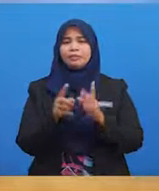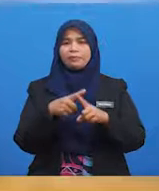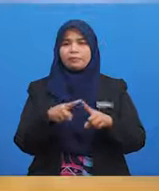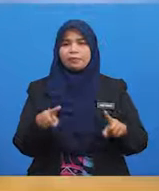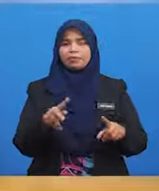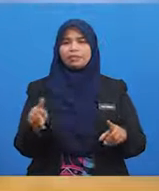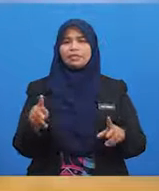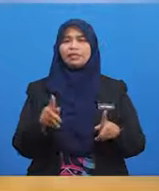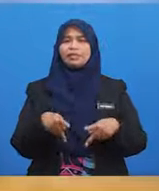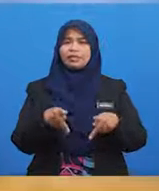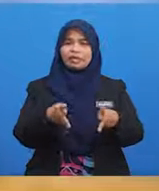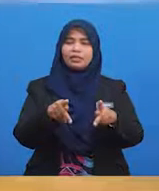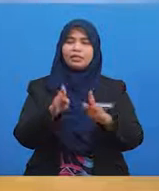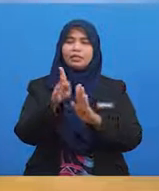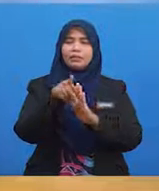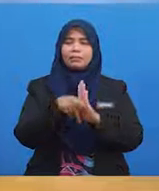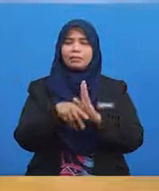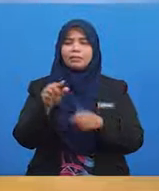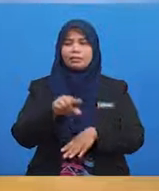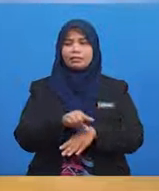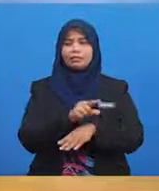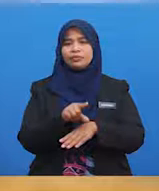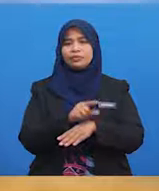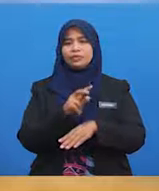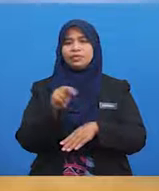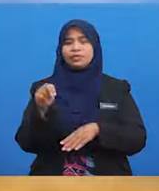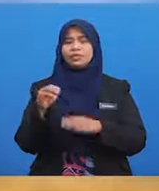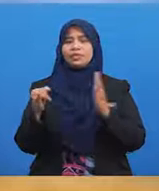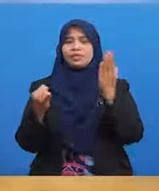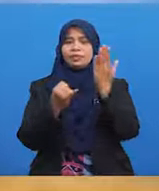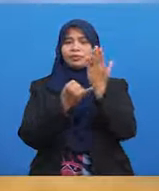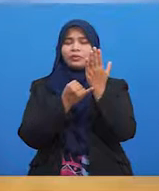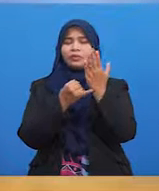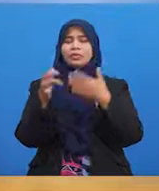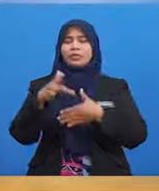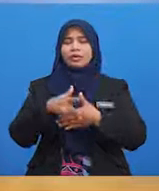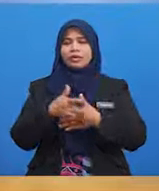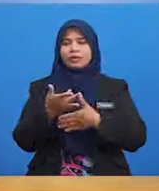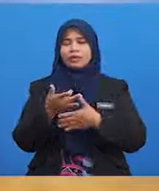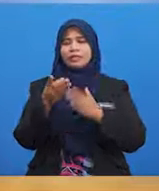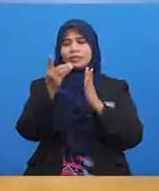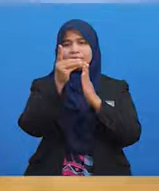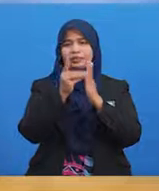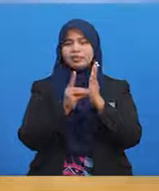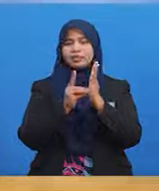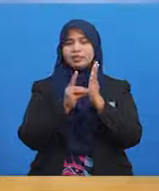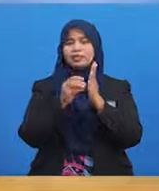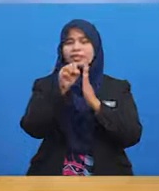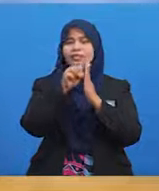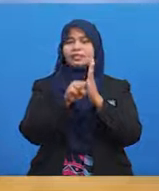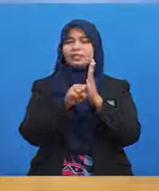membezakan kaedah penggunaan imbuhan awalan di